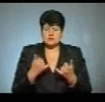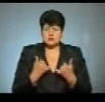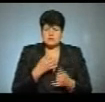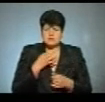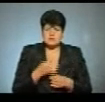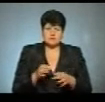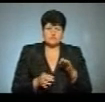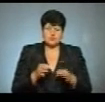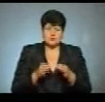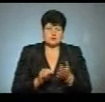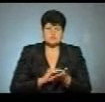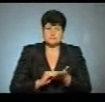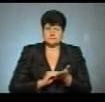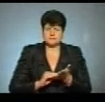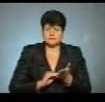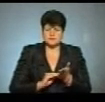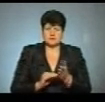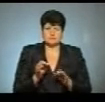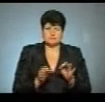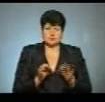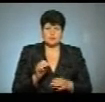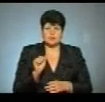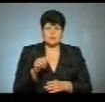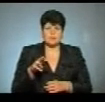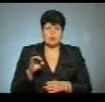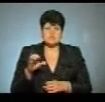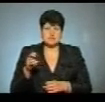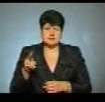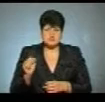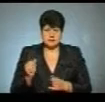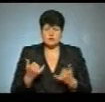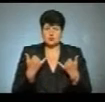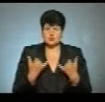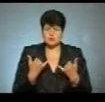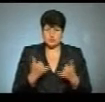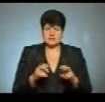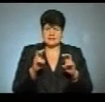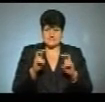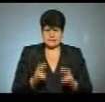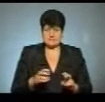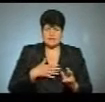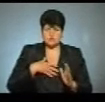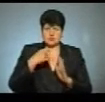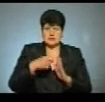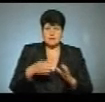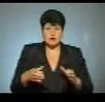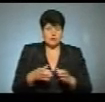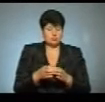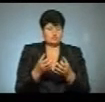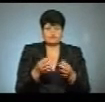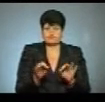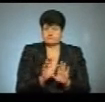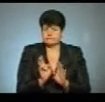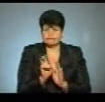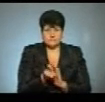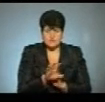повідомила суддя-спікер Тернопільського міськрайонного суду Анна Мостецька. На сьогоднішнє засідання нашу знімальну групу не впустили